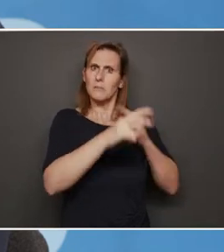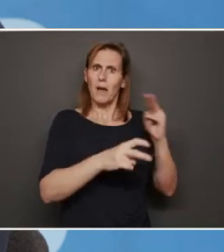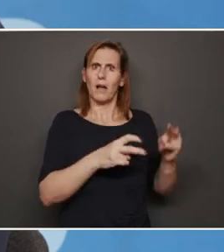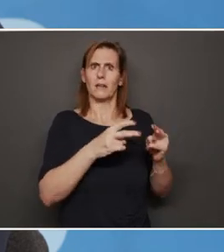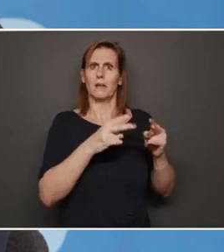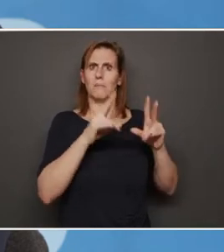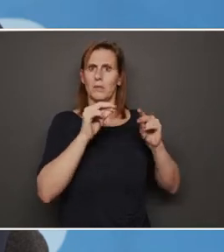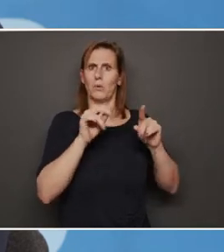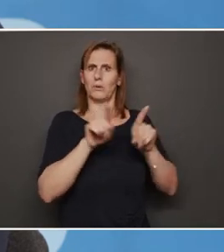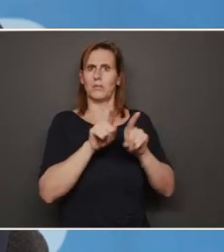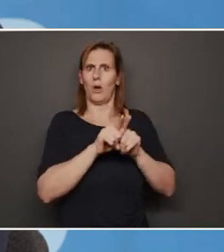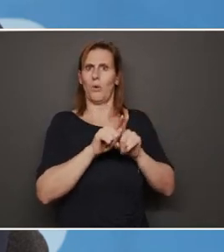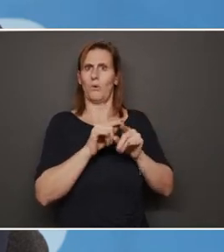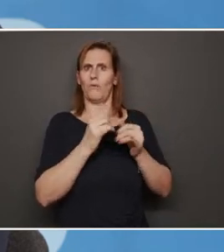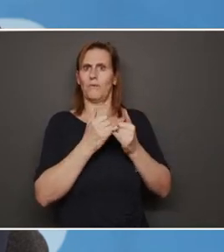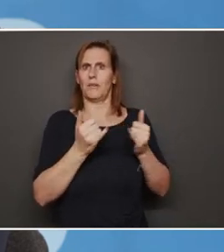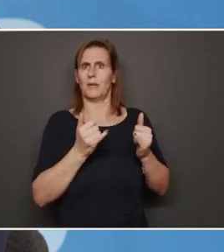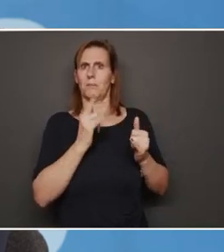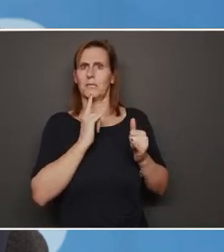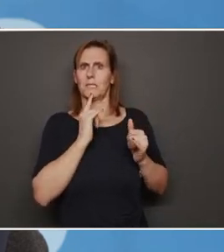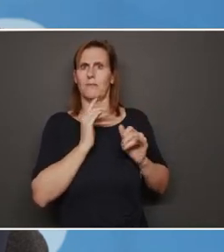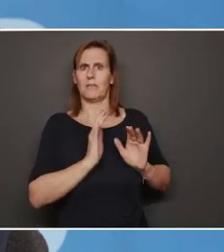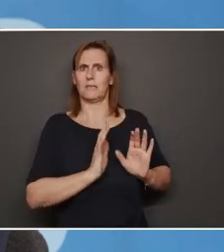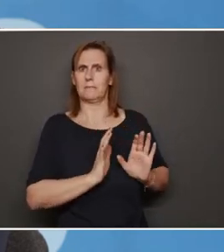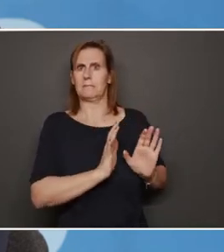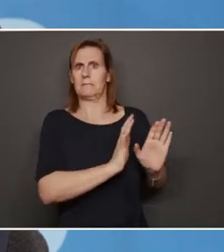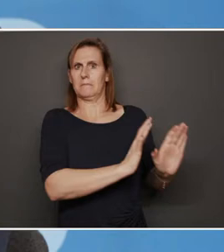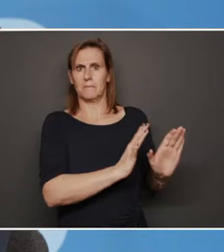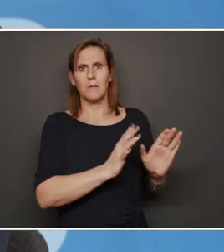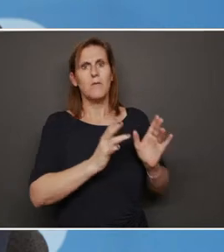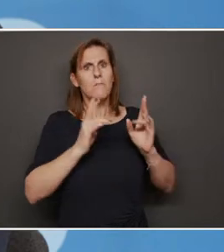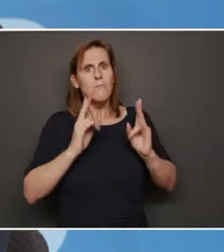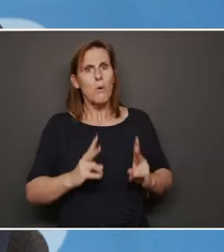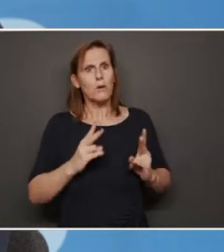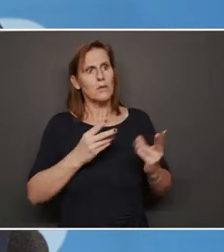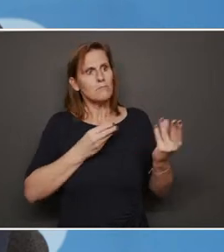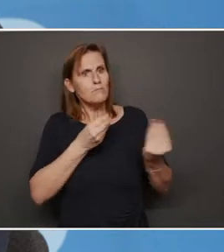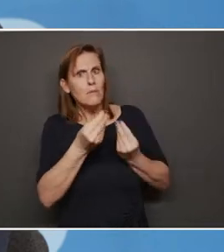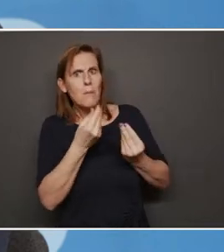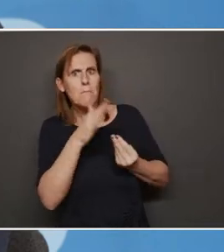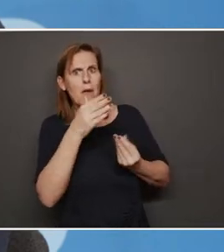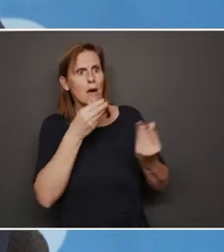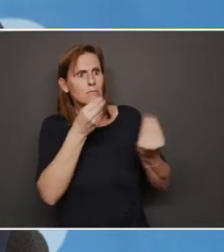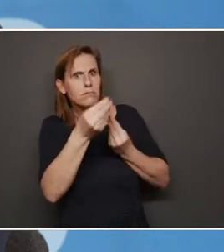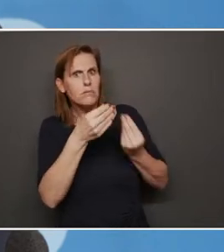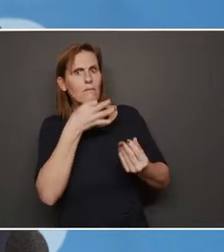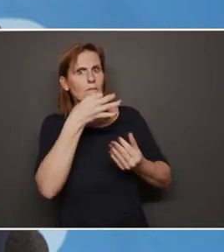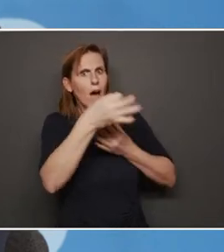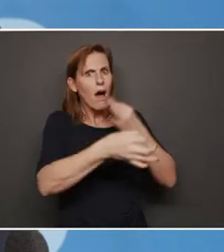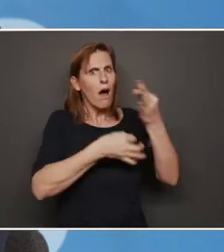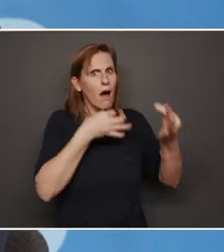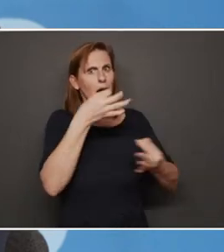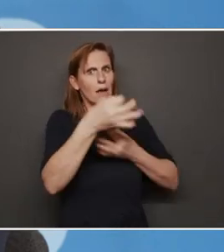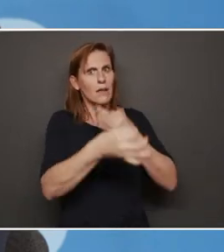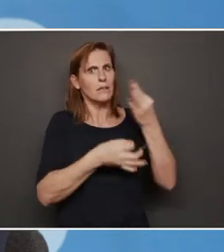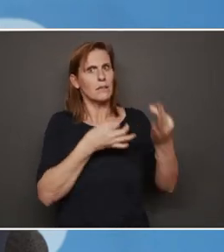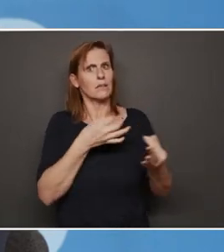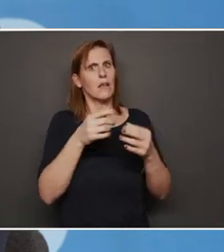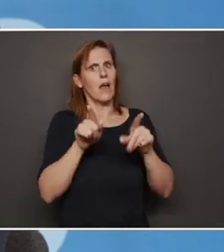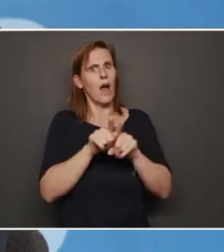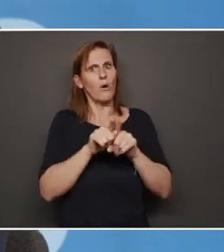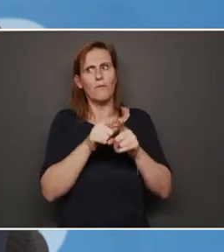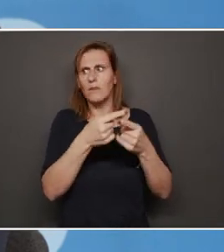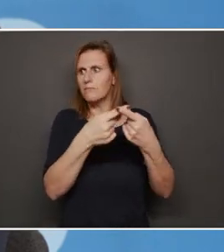eigentlich nicht. Vielleicht sollte man die Möglichkeit schaffen, mehr zu reden, mehr Fragen zu stellen, eben auch den